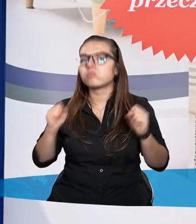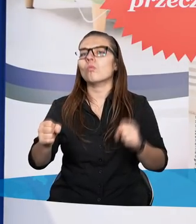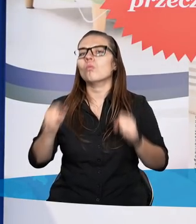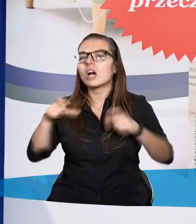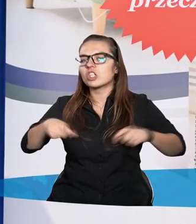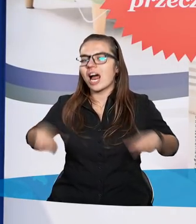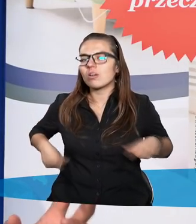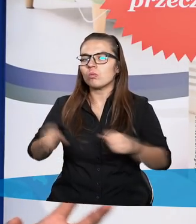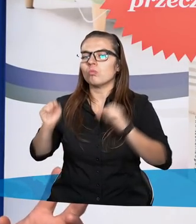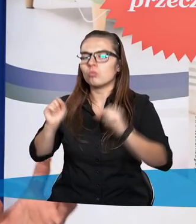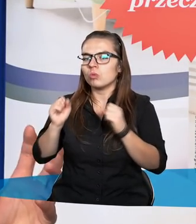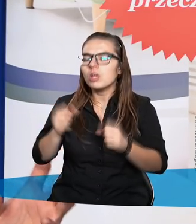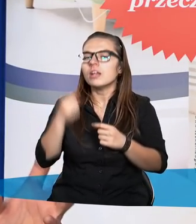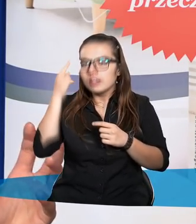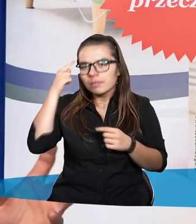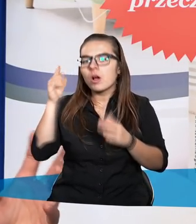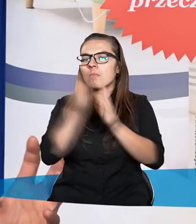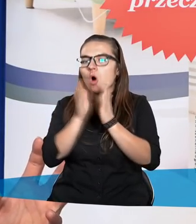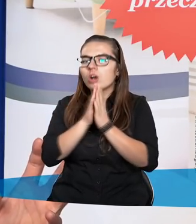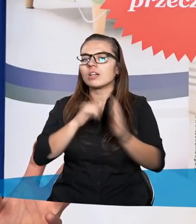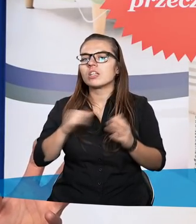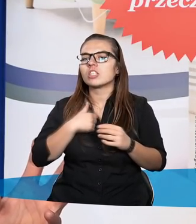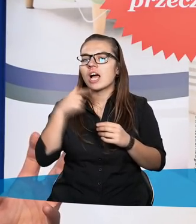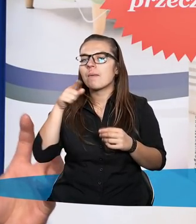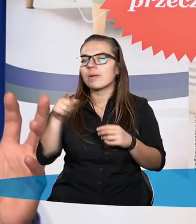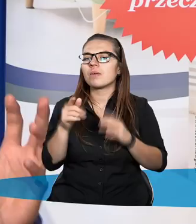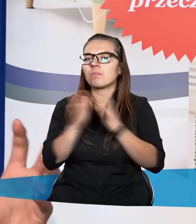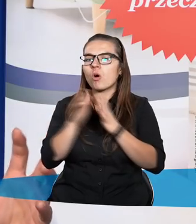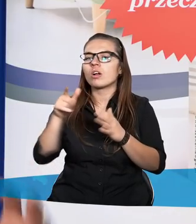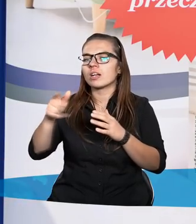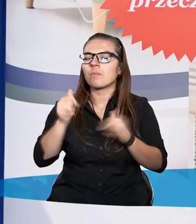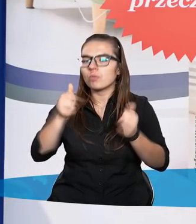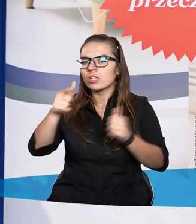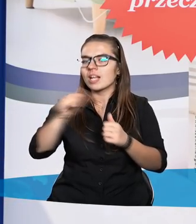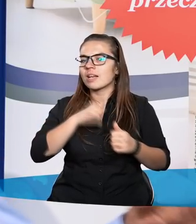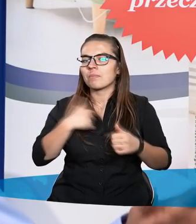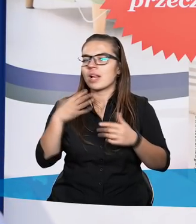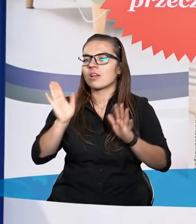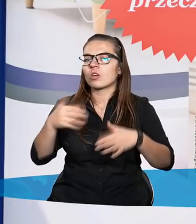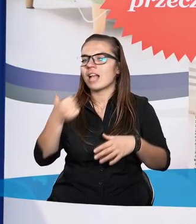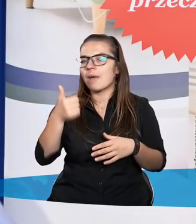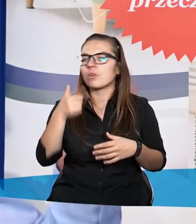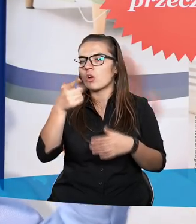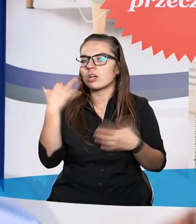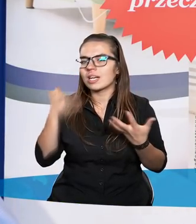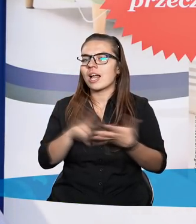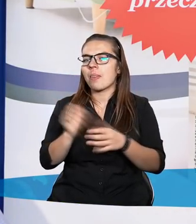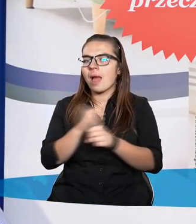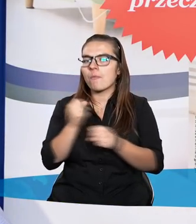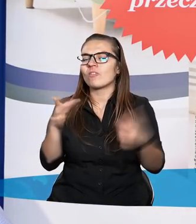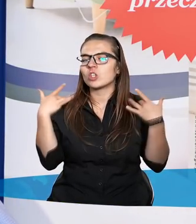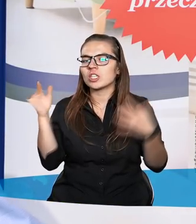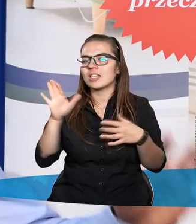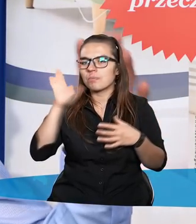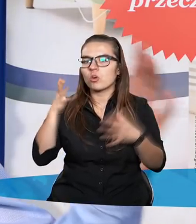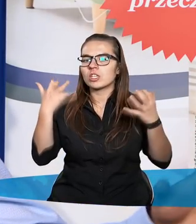bujałem, a wcześniej dwa tygodnie modliłem się cały czas o to, żeby właśnie Bóg nie pozostawił mnie samego. I ona opowiada, że ona chce na poważnie żyć z